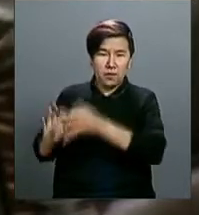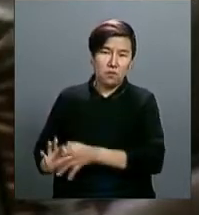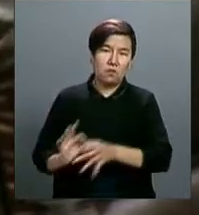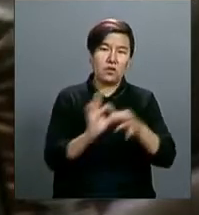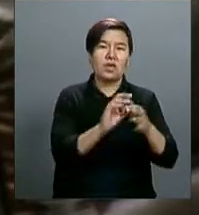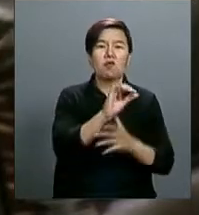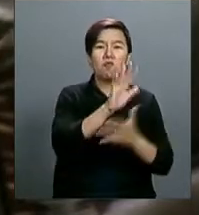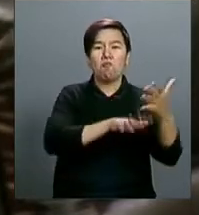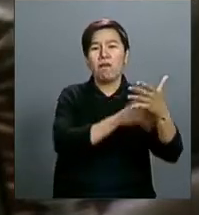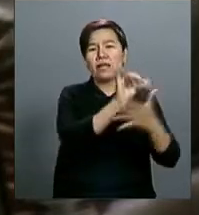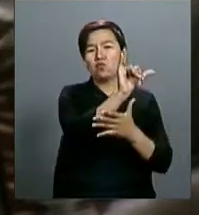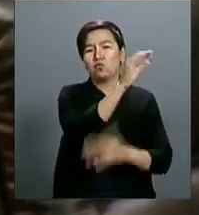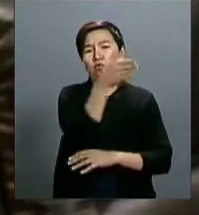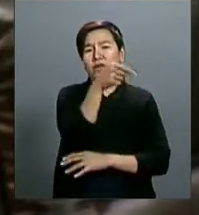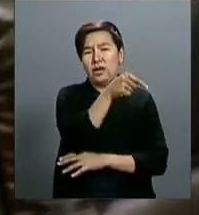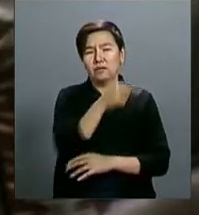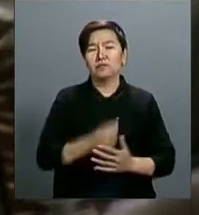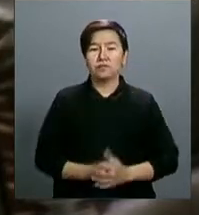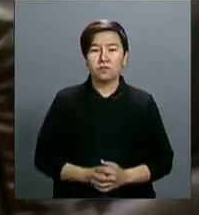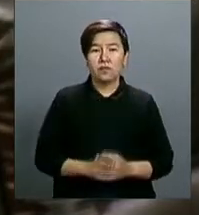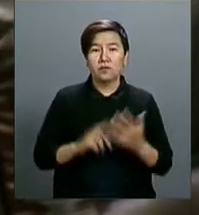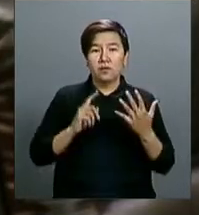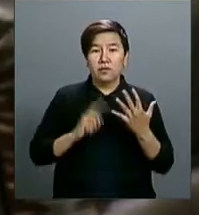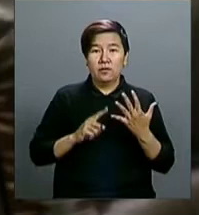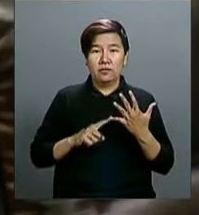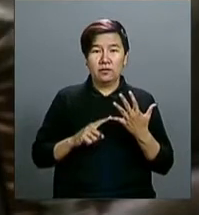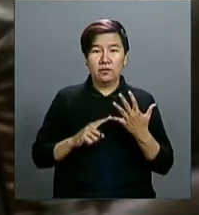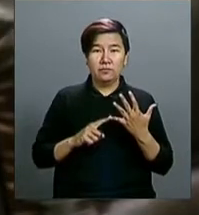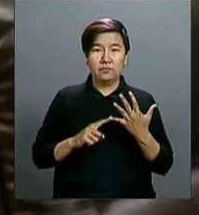าติแล้วก็ประการสุดท้ายประการที่5